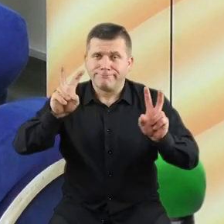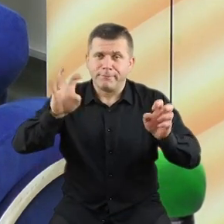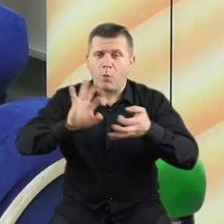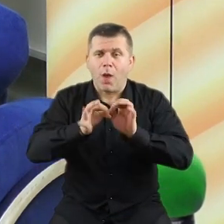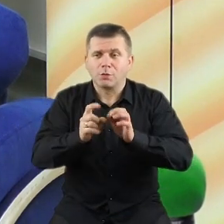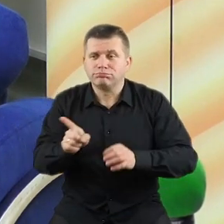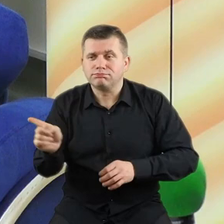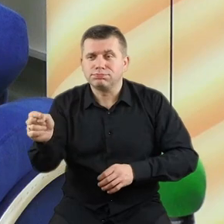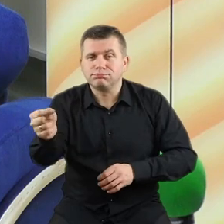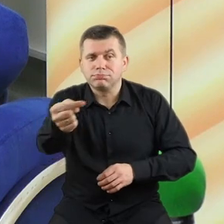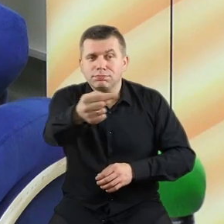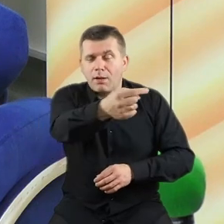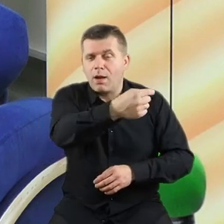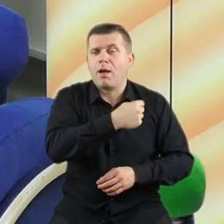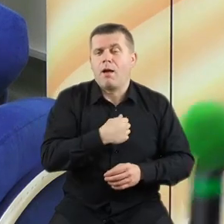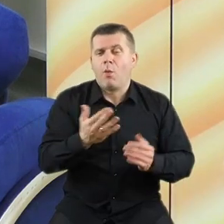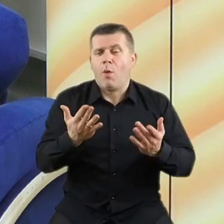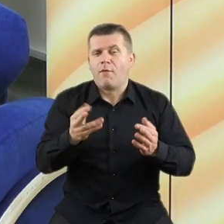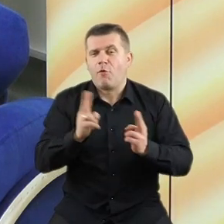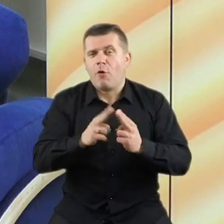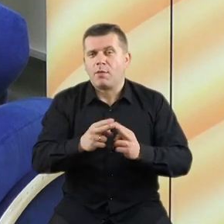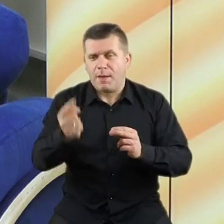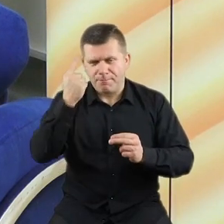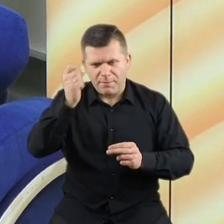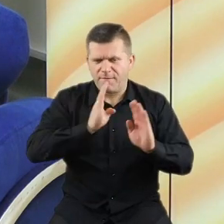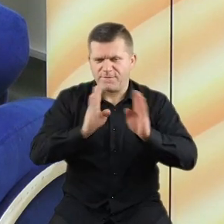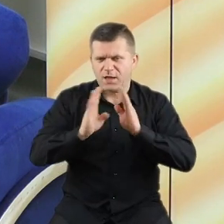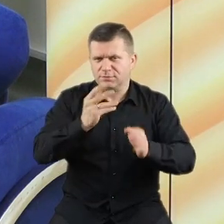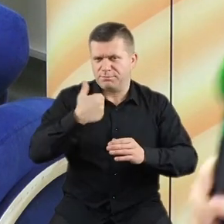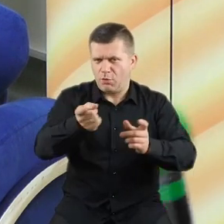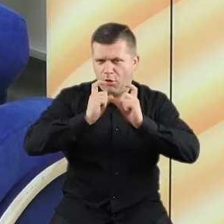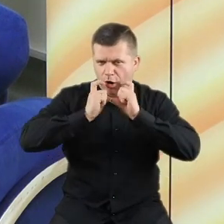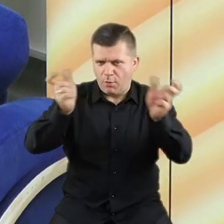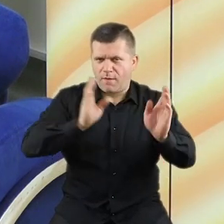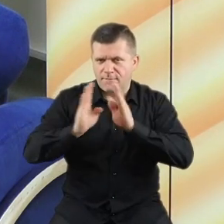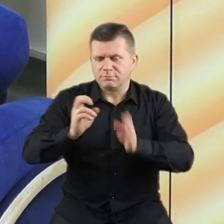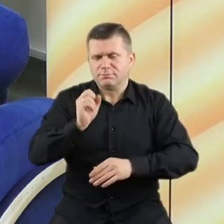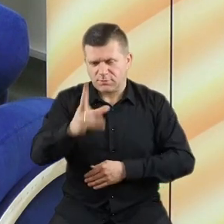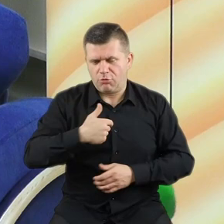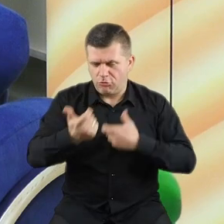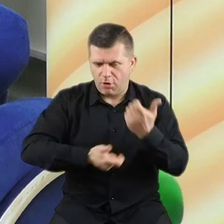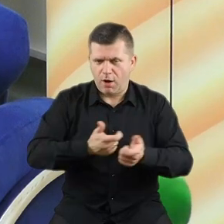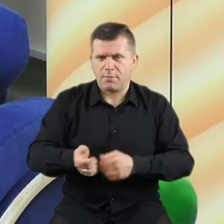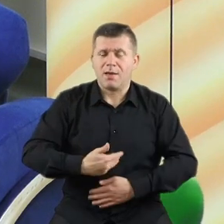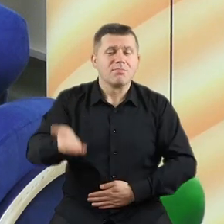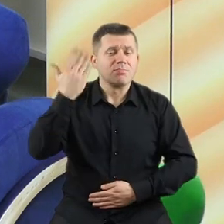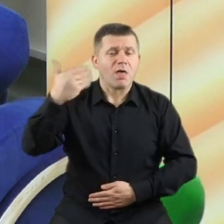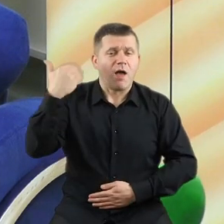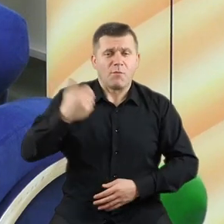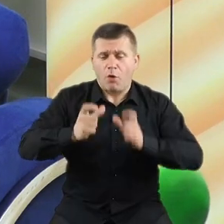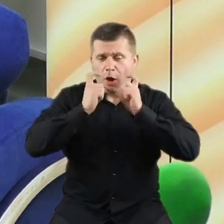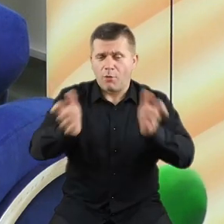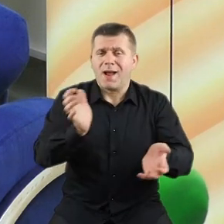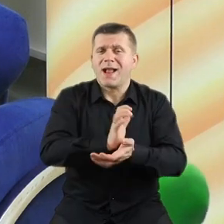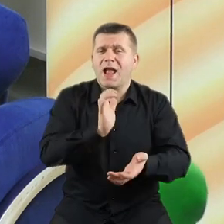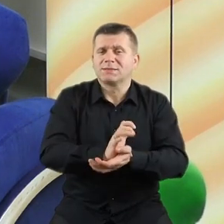łańcuszek świętego Antoniego czy tam świętego Józefa już się... No pamiętam, że na Facebooku raz pytałaś. Tak, ogłaszam się też na Facebooku. W dawnych czasach to się